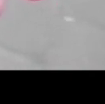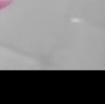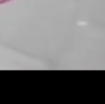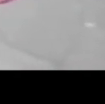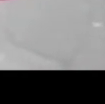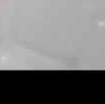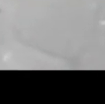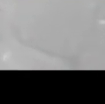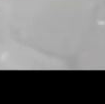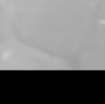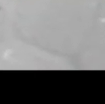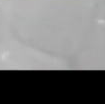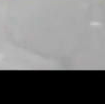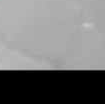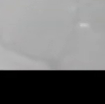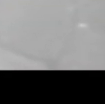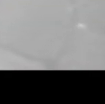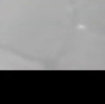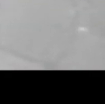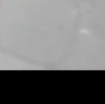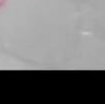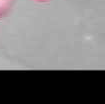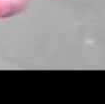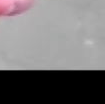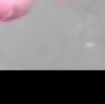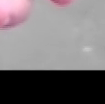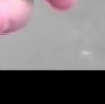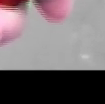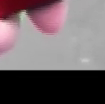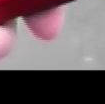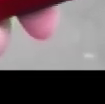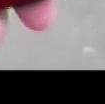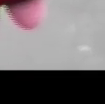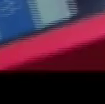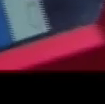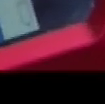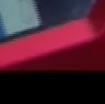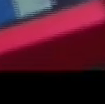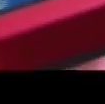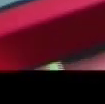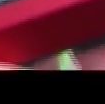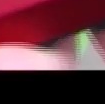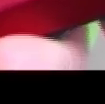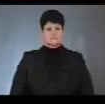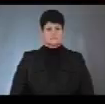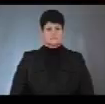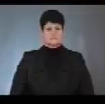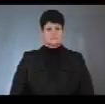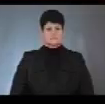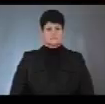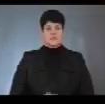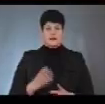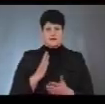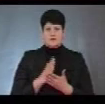і подавати запит наявності виборця. Ви вказуєте прізвище, ім'я по батькові, дату народження, емейл,